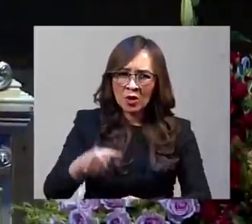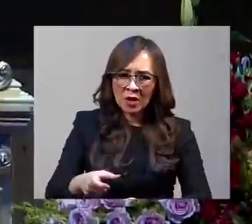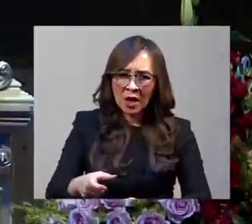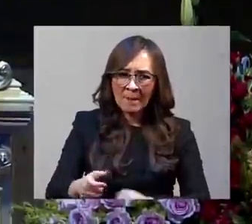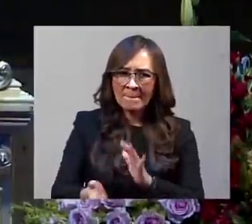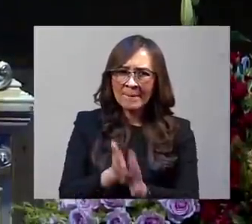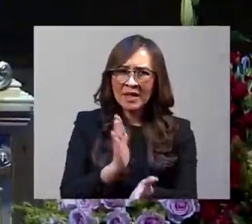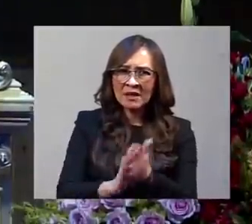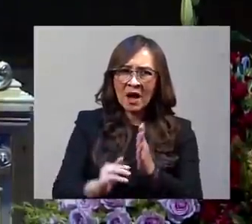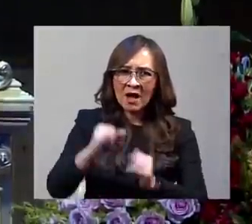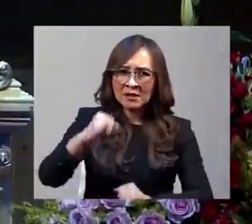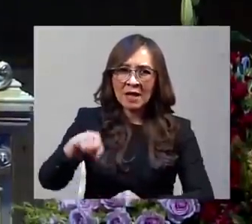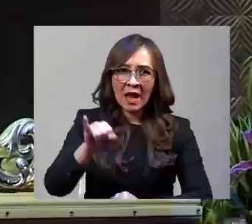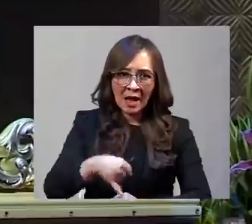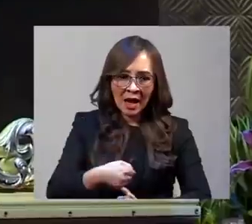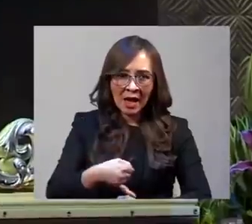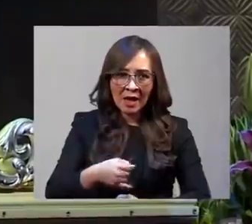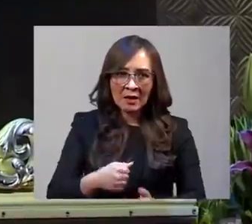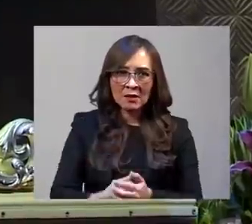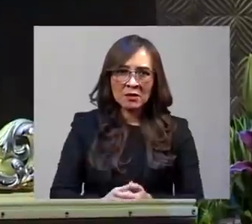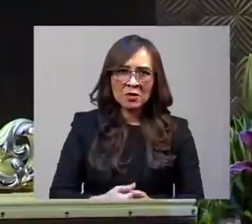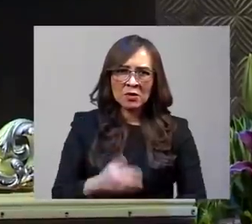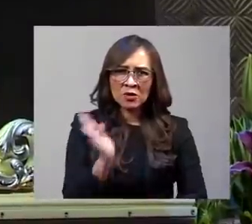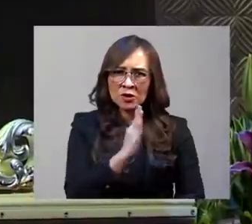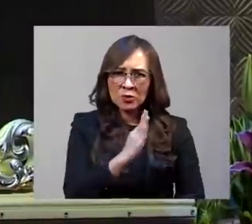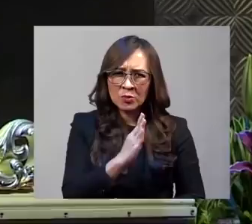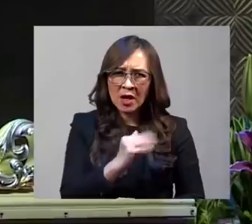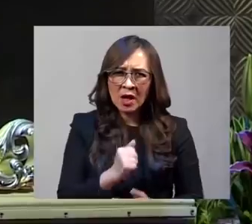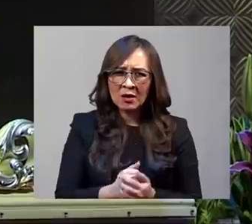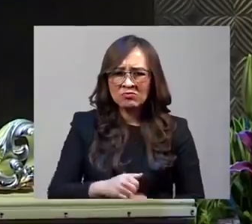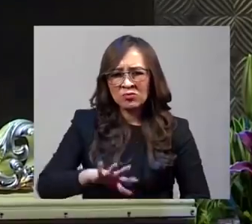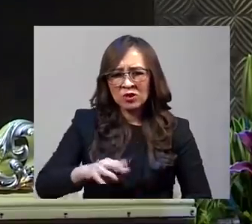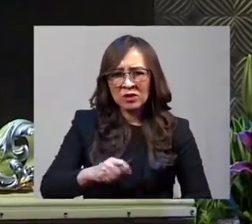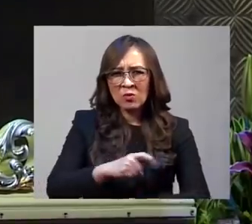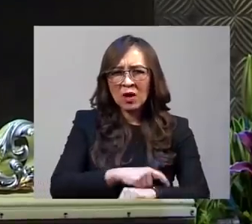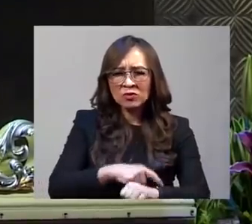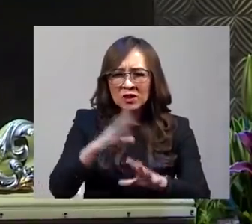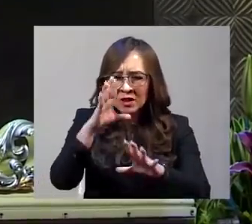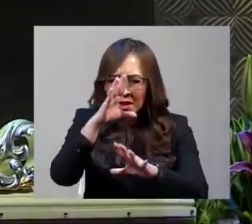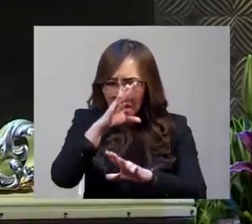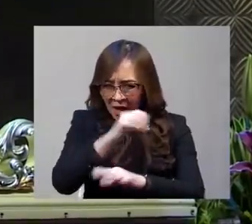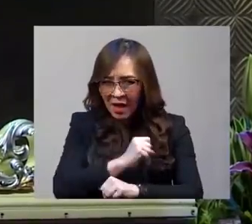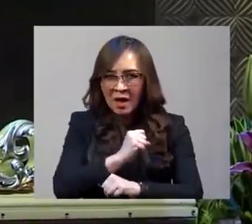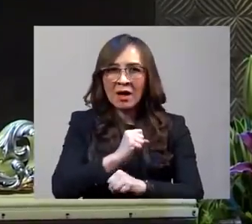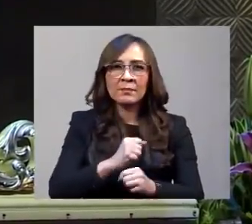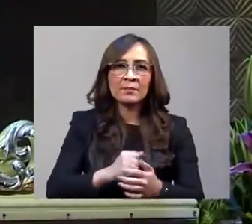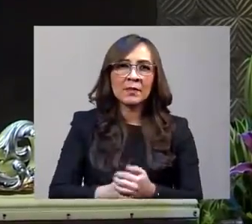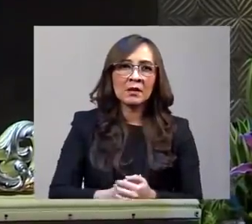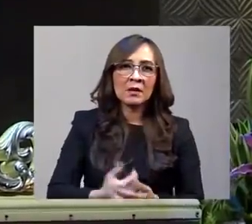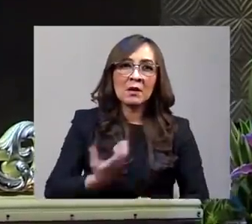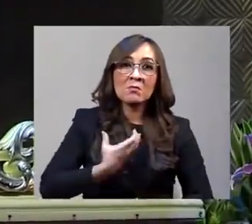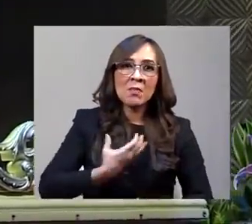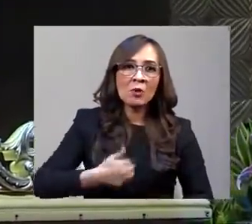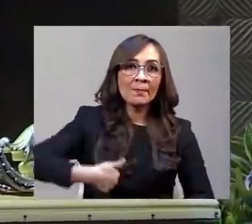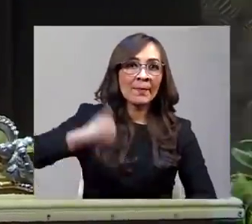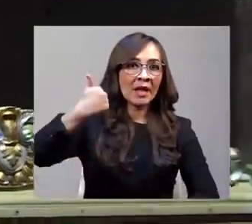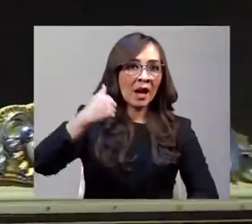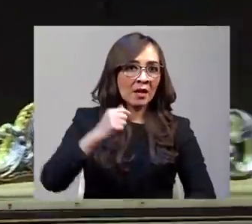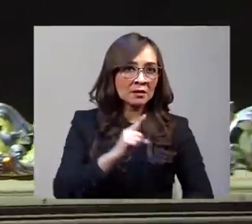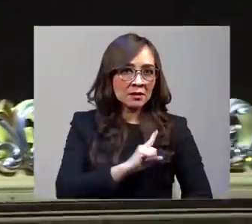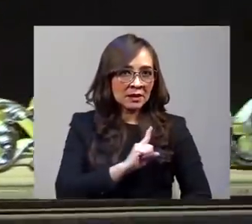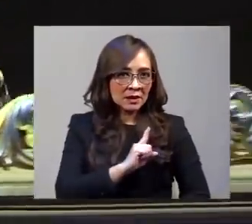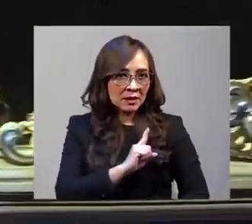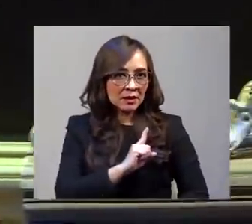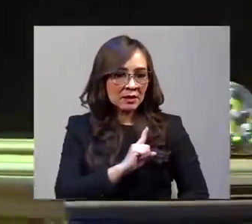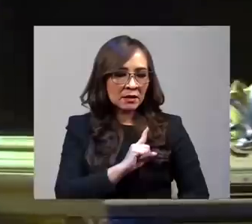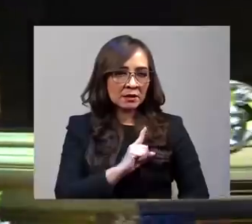Setiap orang pasti pernah ada masa-masa kegelapan dalam hidupnya. Setiap orang pasti ada masa-masanya di mana dia kepala batu egois mau menang sendiri.